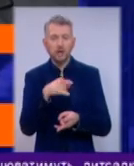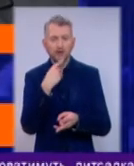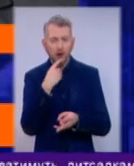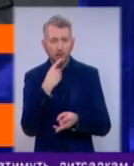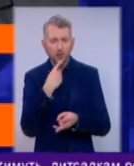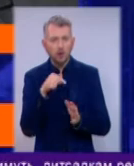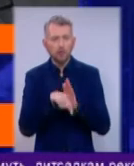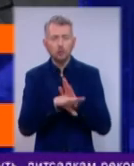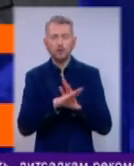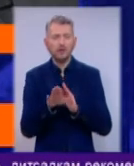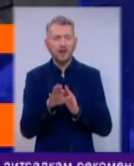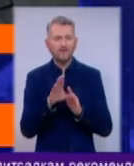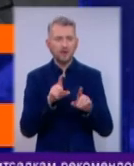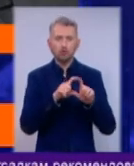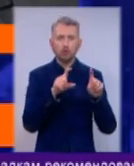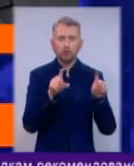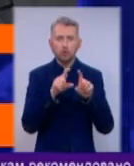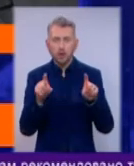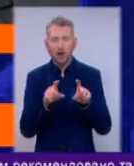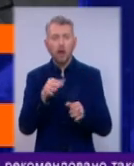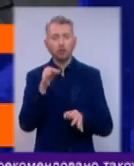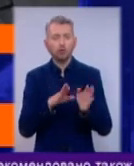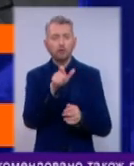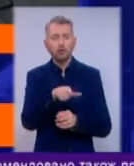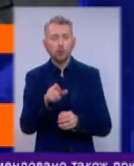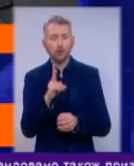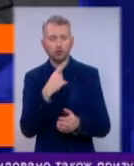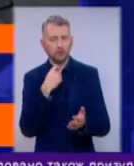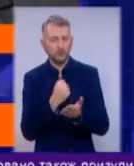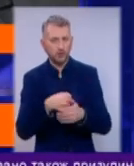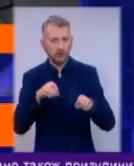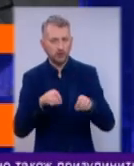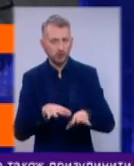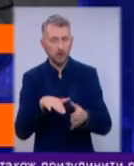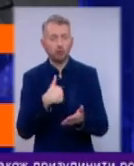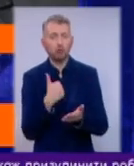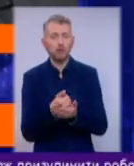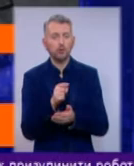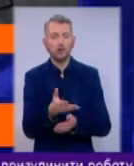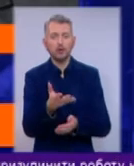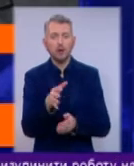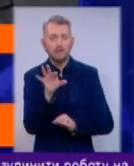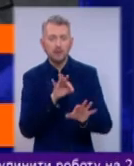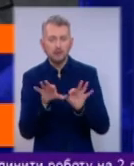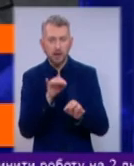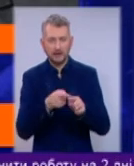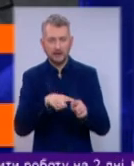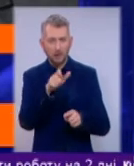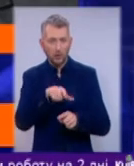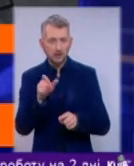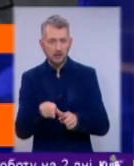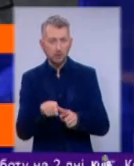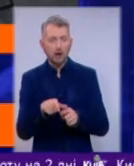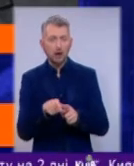суть в особах, які будуть виносити дані рішення. І головне підібрати цих осіб. Тобто